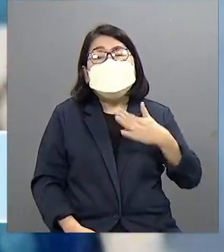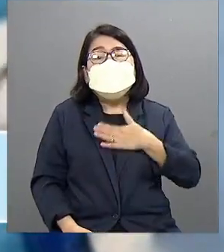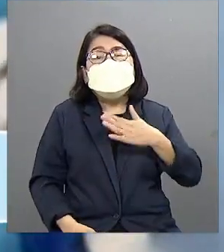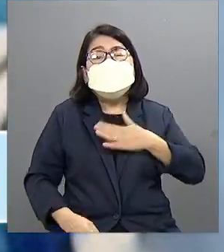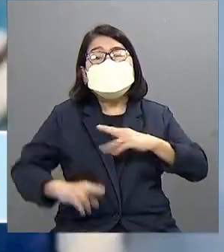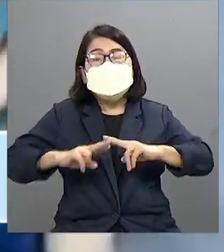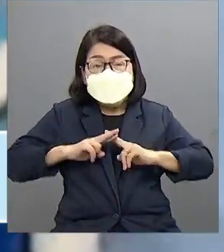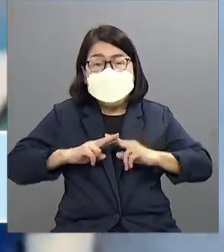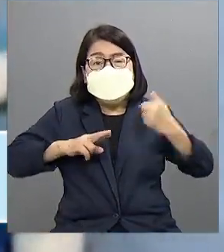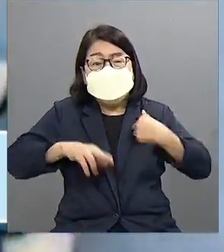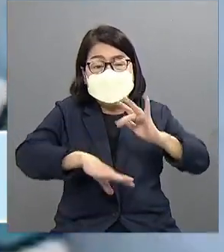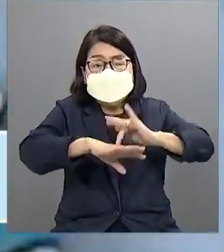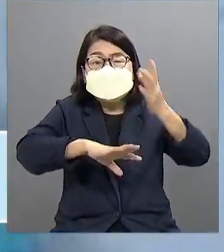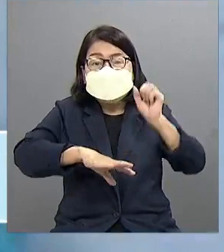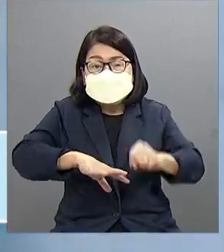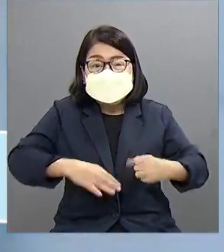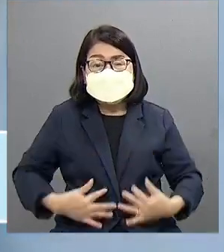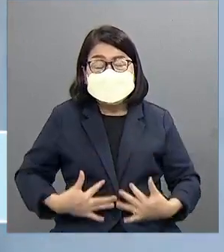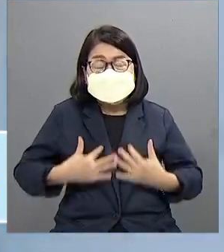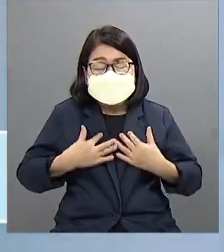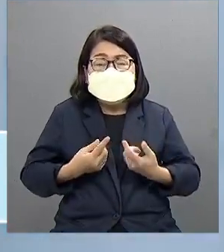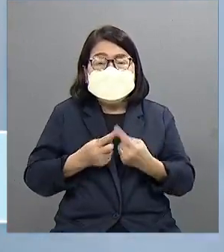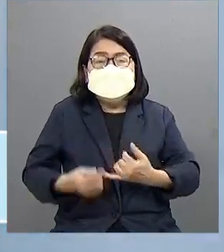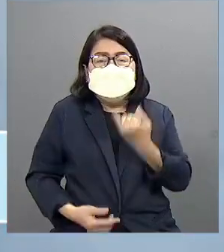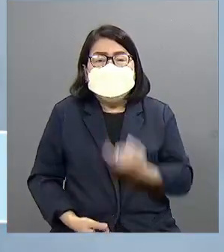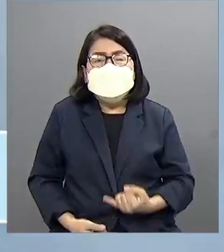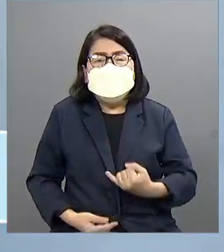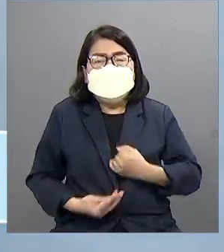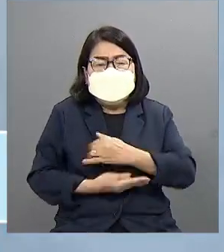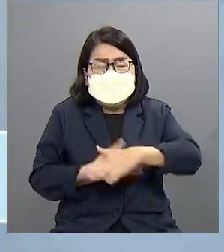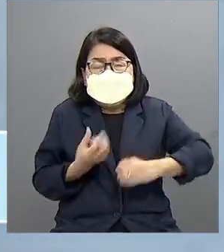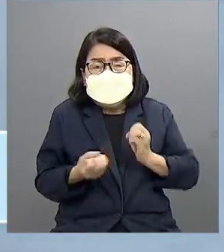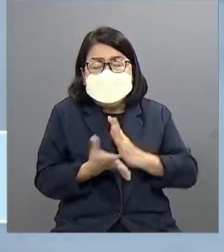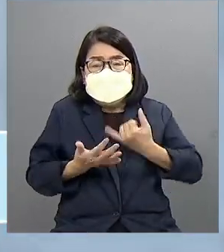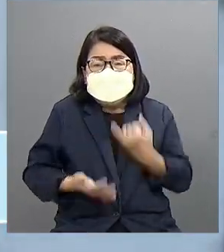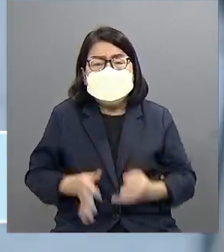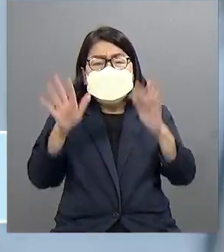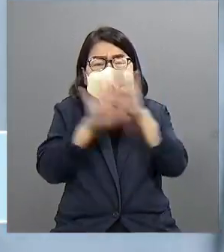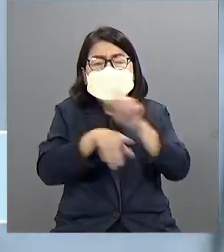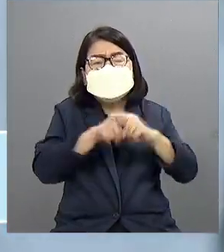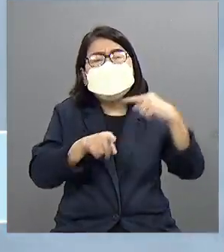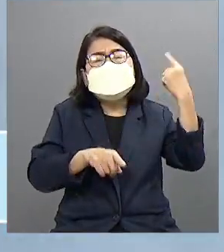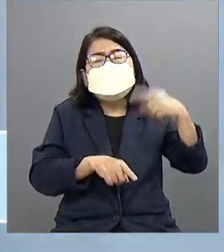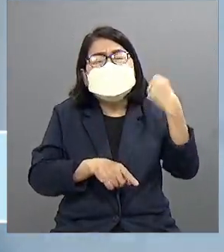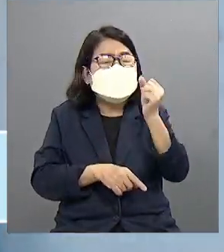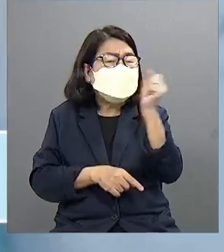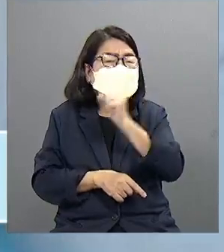นะคะแต่ก็ยังไม่แน่ชัดสรุปสาเหตุยังไม่ได้นะคะทีนี้ทีมแพทย์ก็ต้องเจาะเลือดทั้งสามีทั้งตัวของ